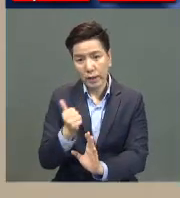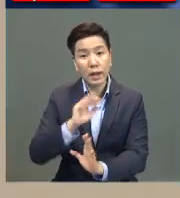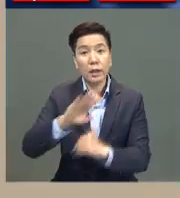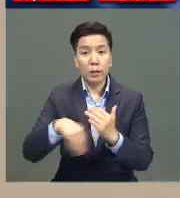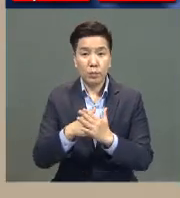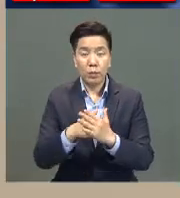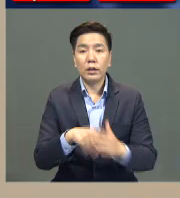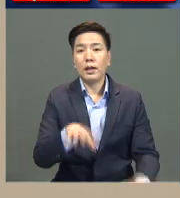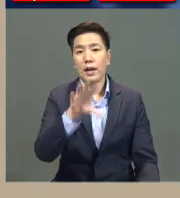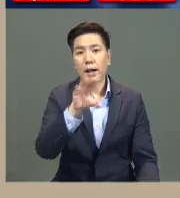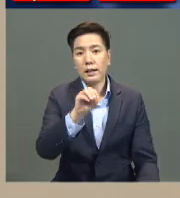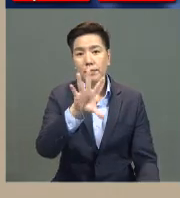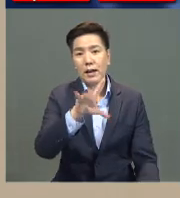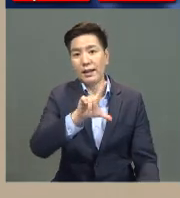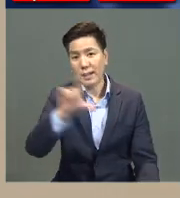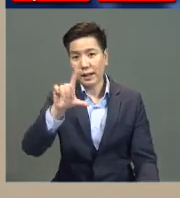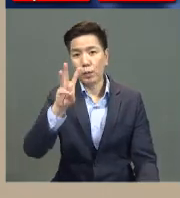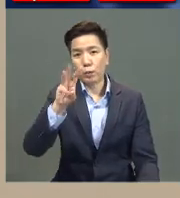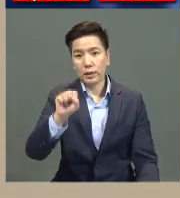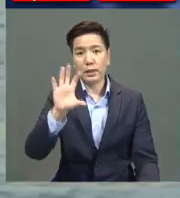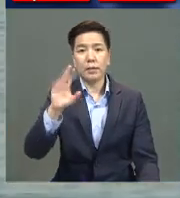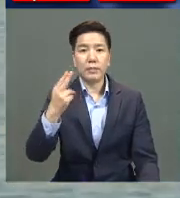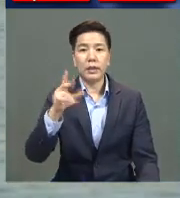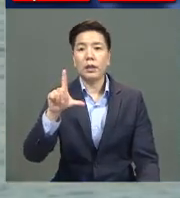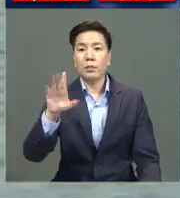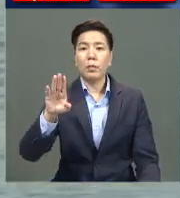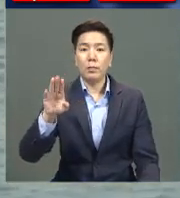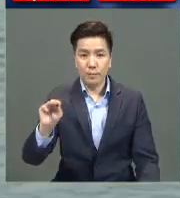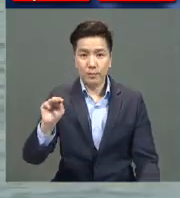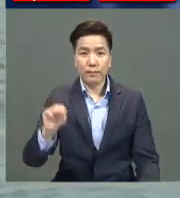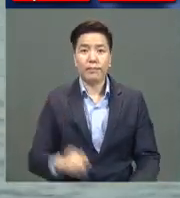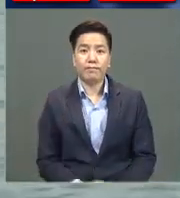ของปริมาณกักเก็บน้ำรวมที่สามารถเก็บได้เก็บได้ประมาณ55ล้าน 6แสนห้าหมื่นลูกบาศก์เมตรนะครับ